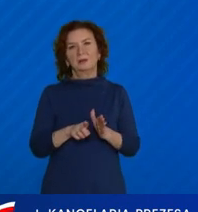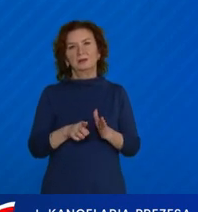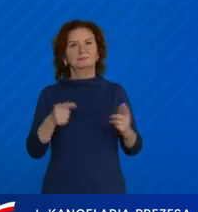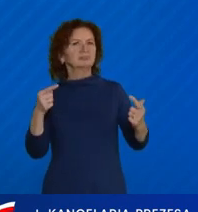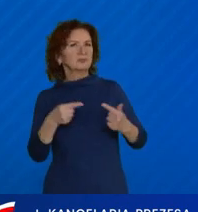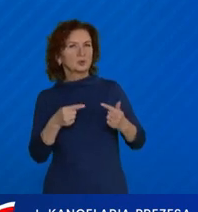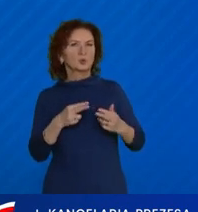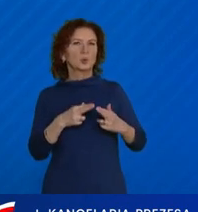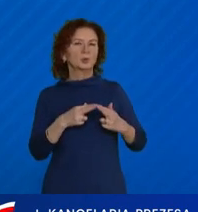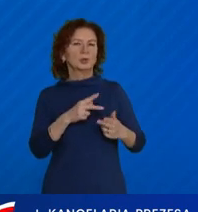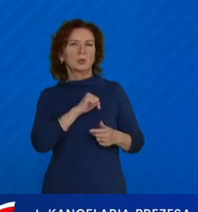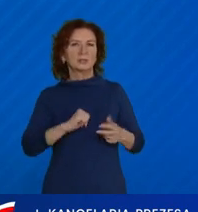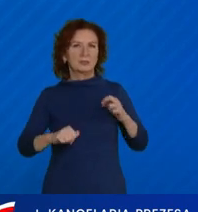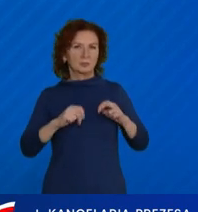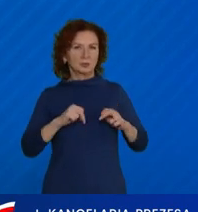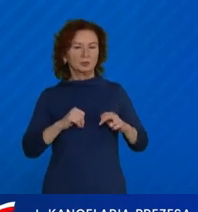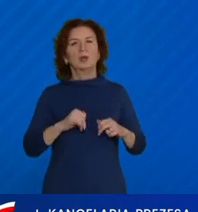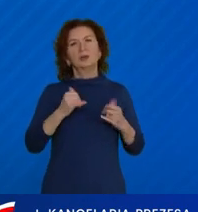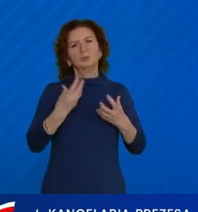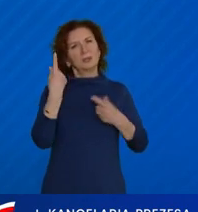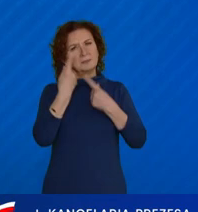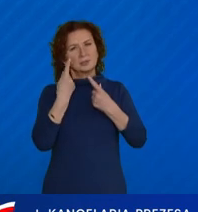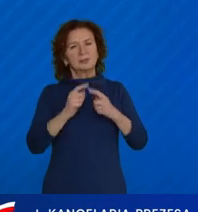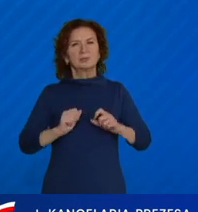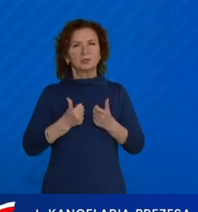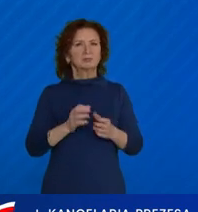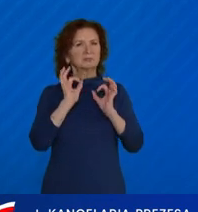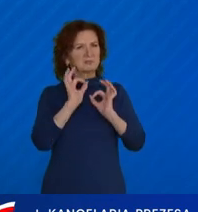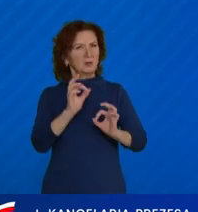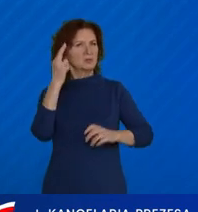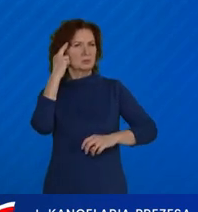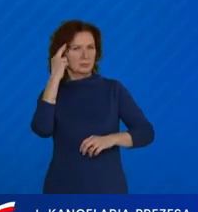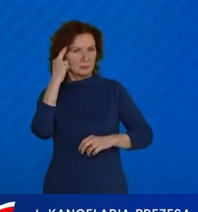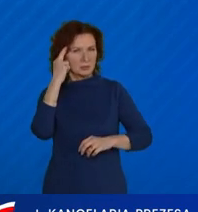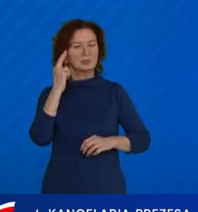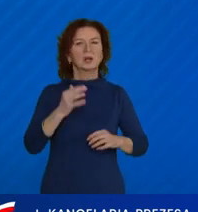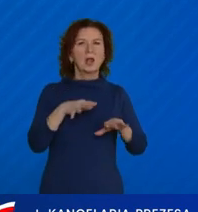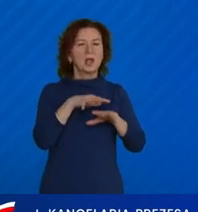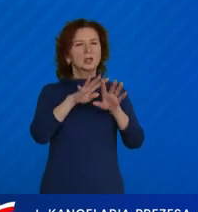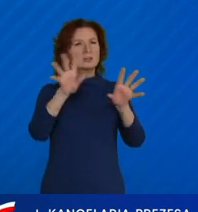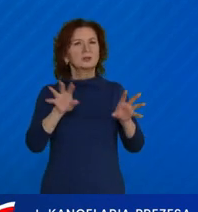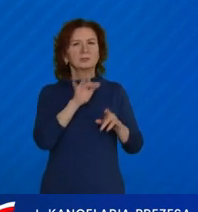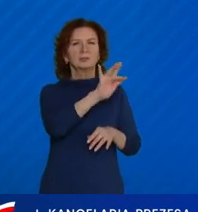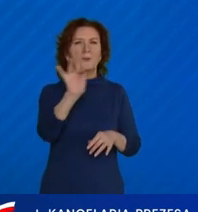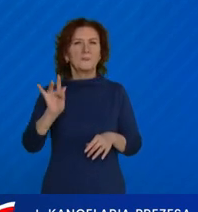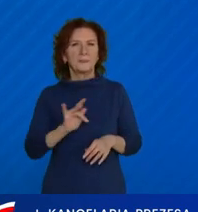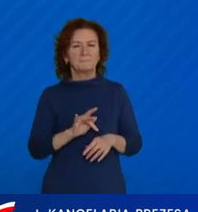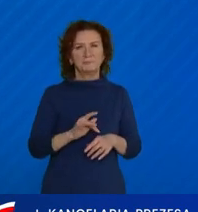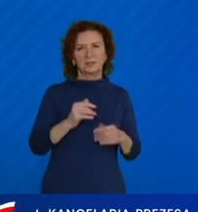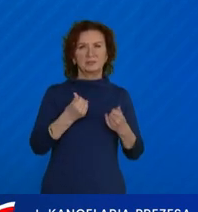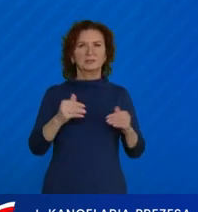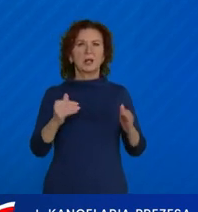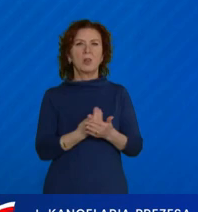Chodzi wyłącznie o stworzenie racjonalnej sieci placówek i tak jak powiedziałem, przedstawimy takie propozycje